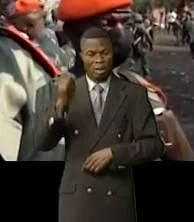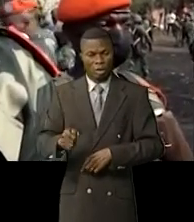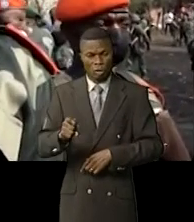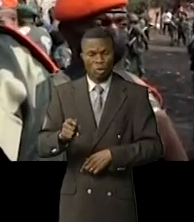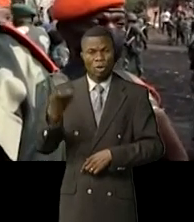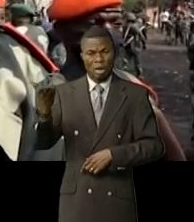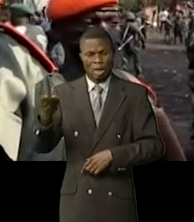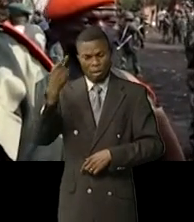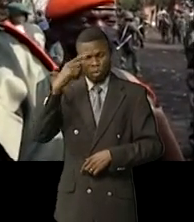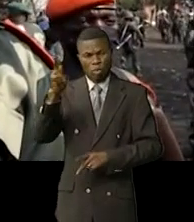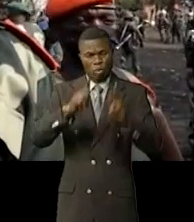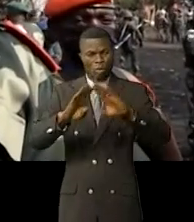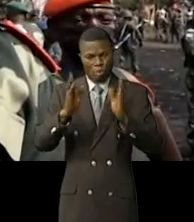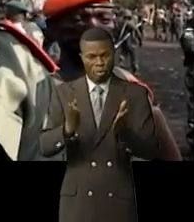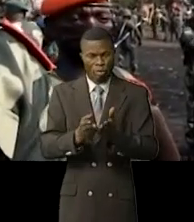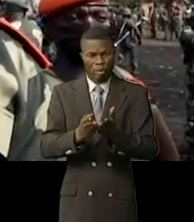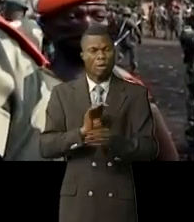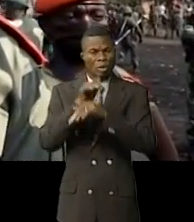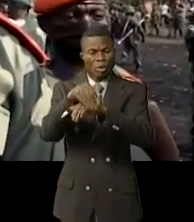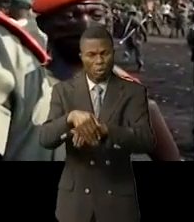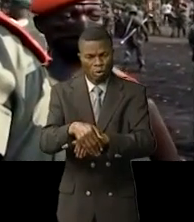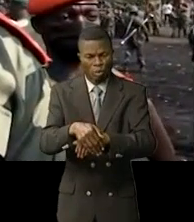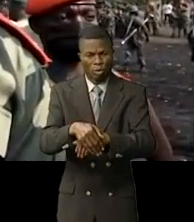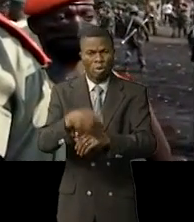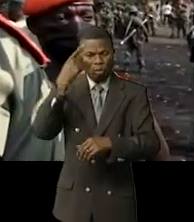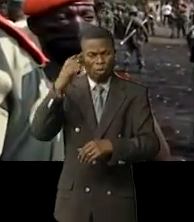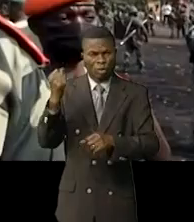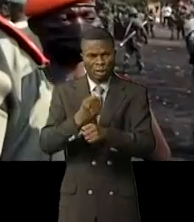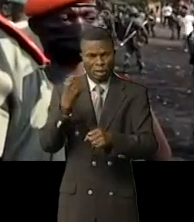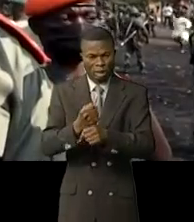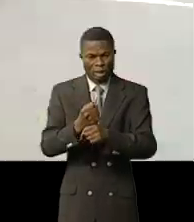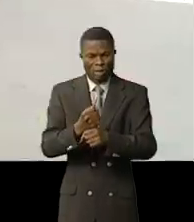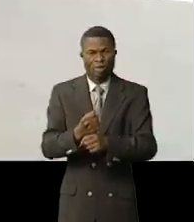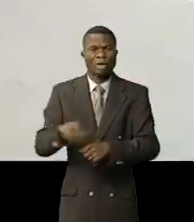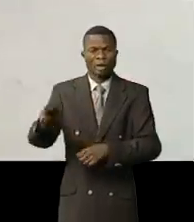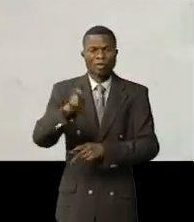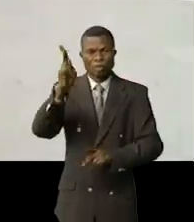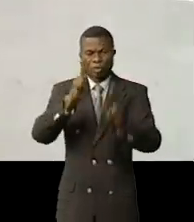police qui sont engagées pour être à leur service.